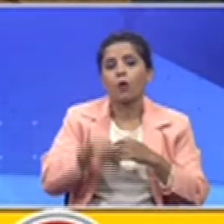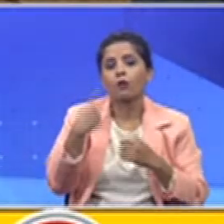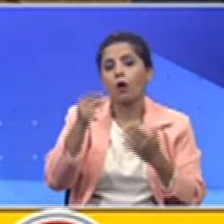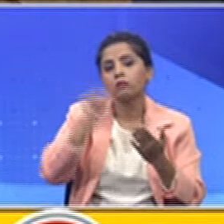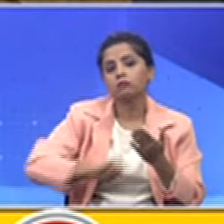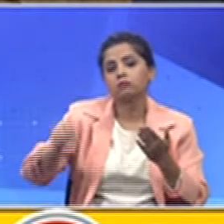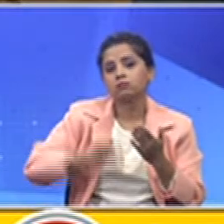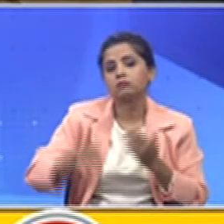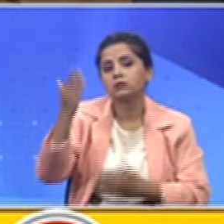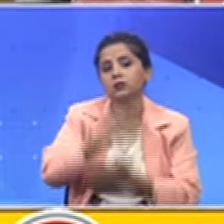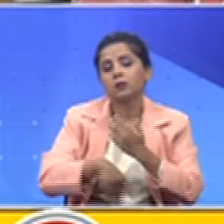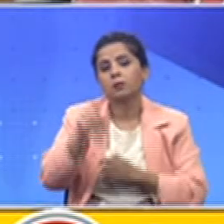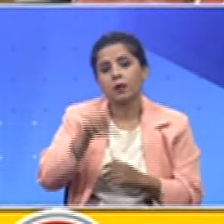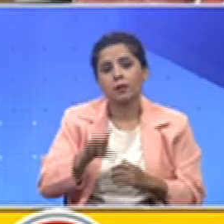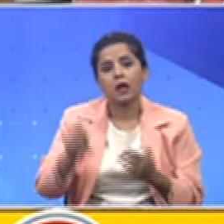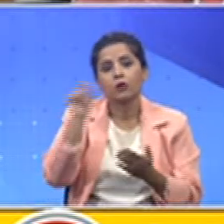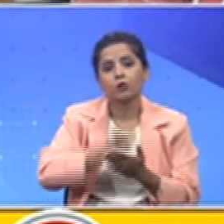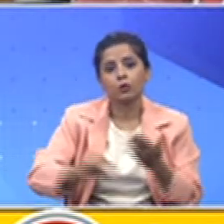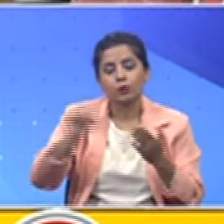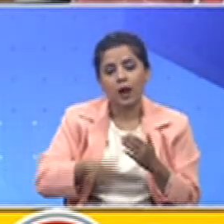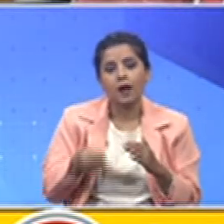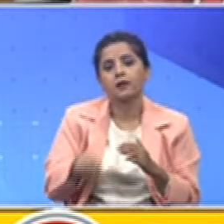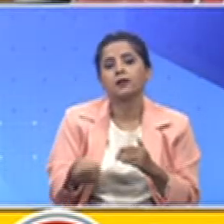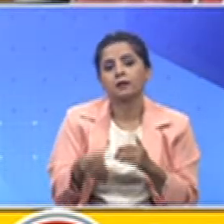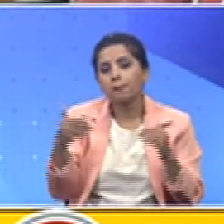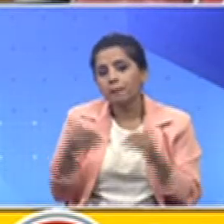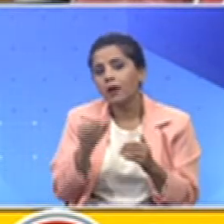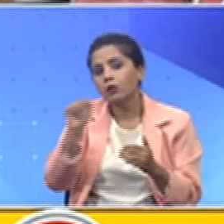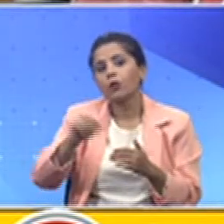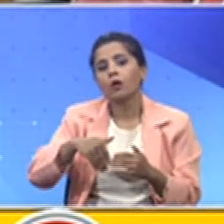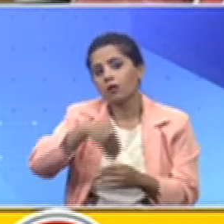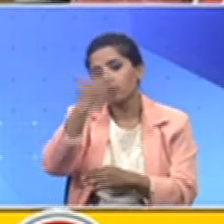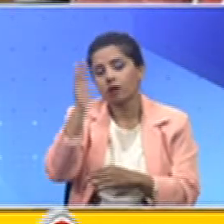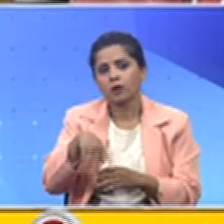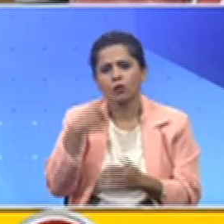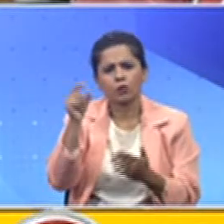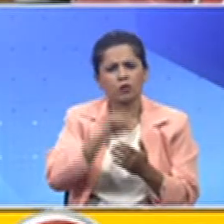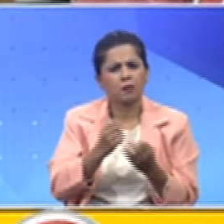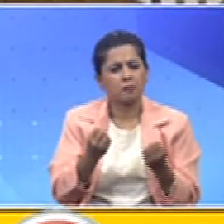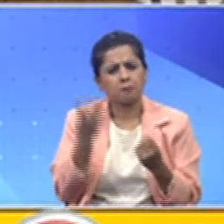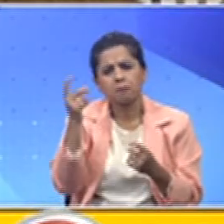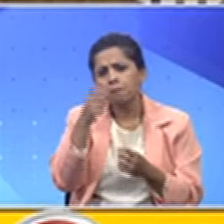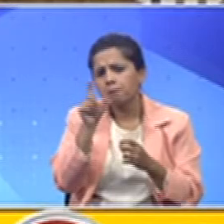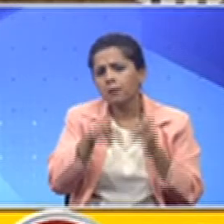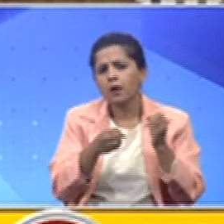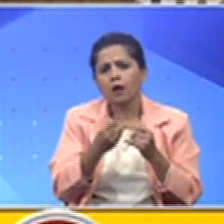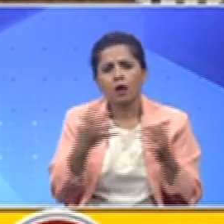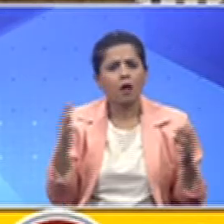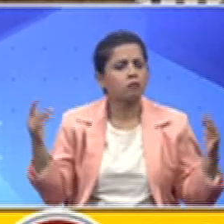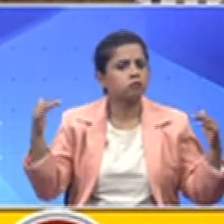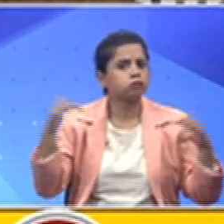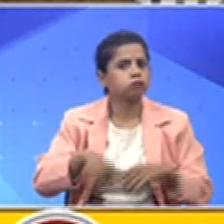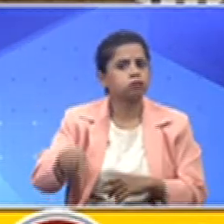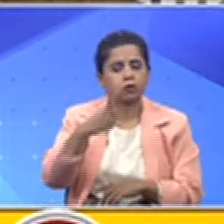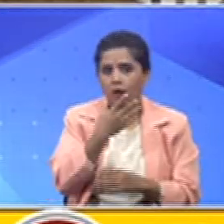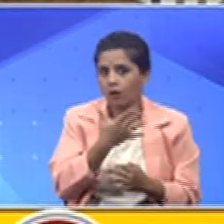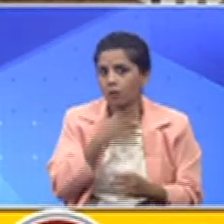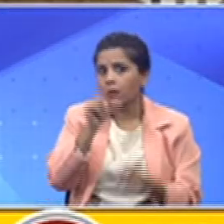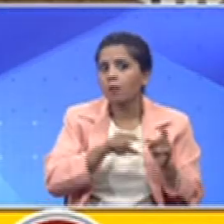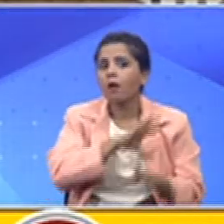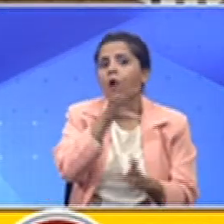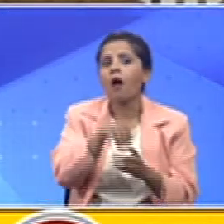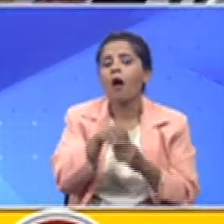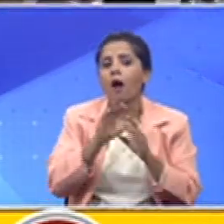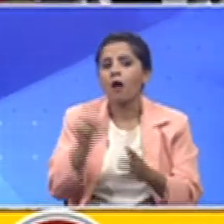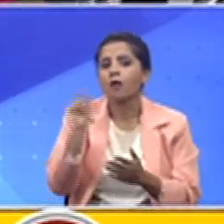लिए राइटर मीट का आयोजन। इसमें रिकॉर्ड संख्या में लोगों की सहभागिता देखी गई।